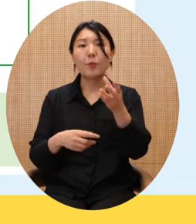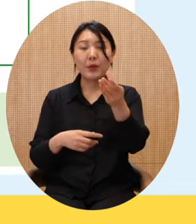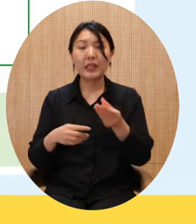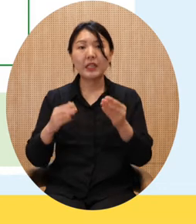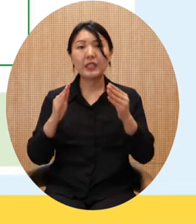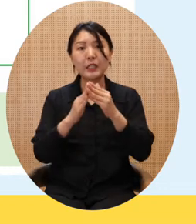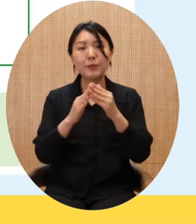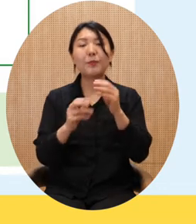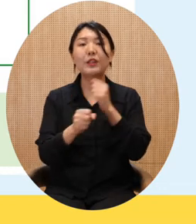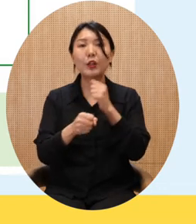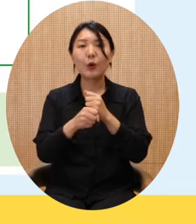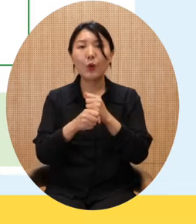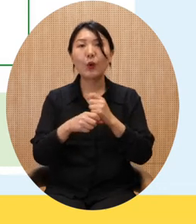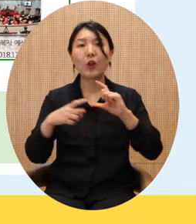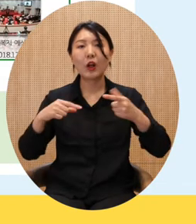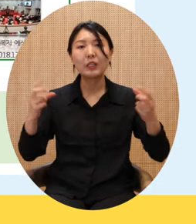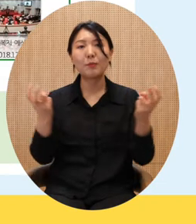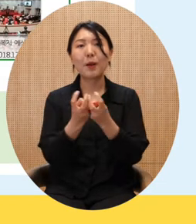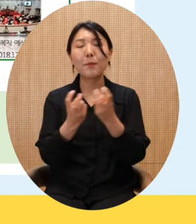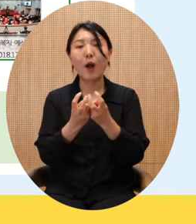방안들이 모색되고 있습니다.